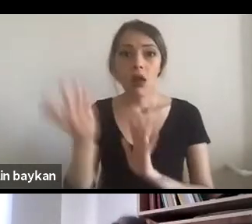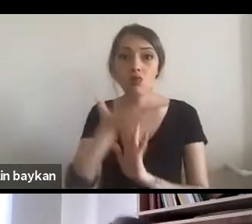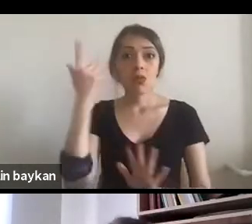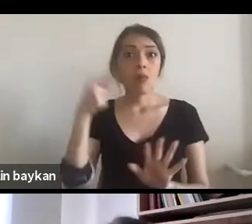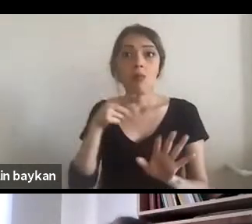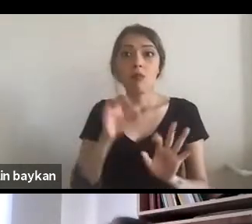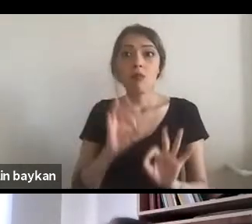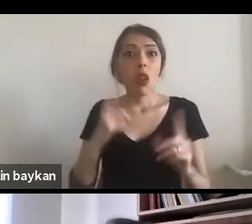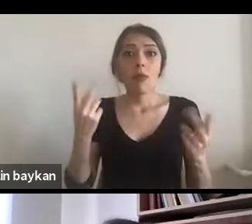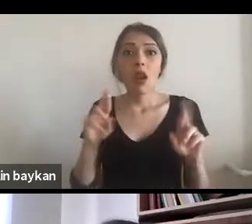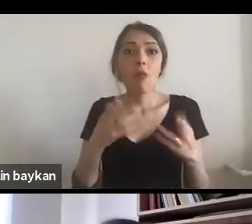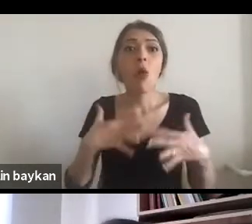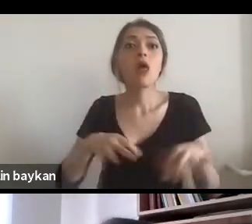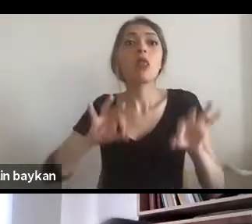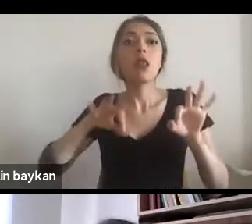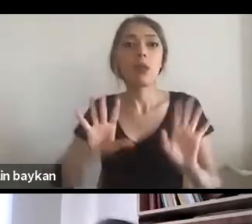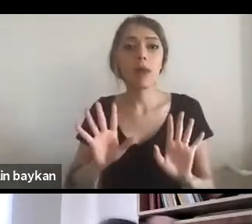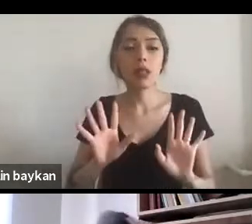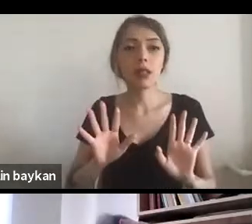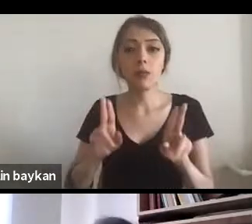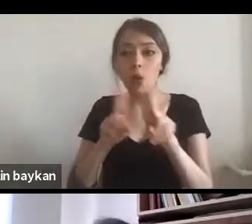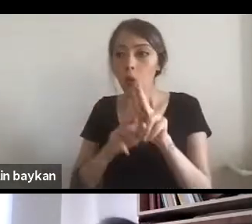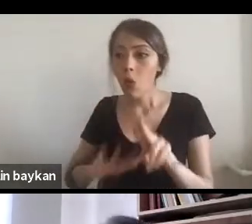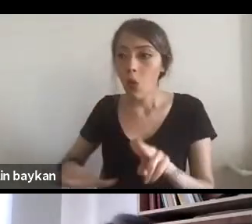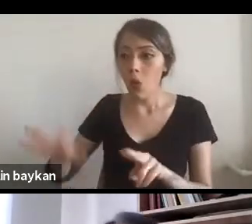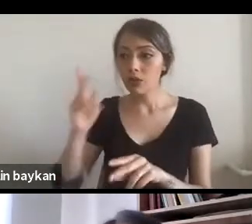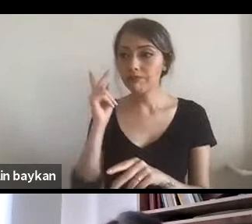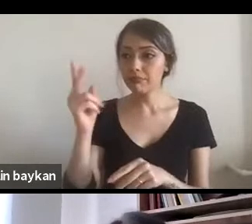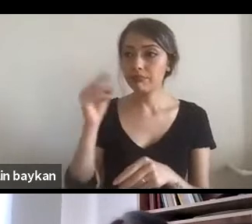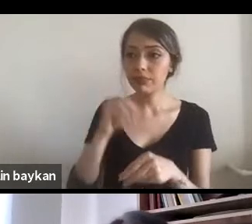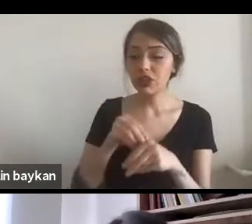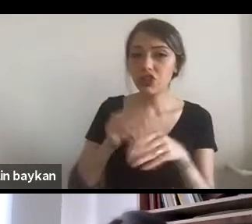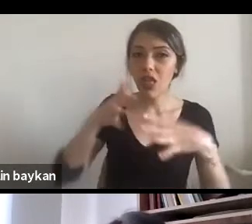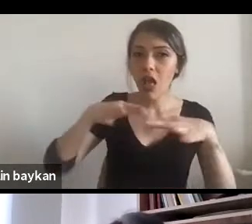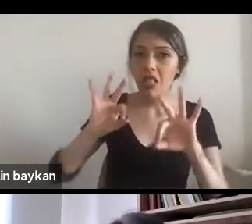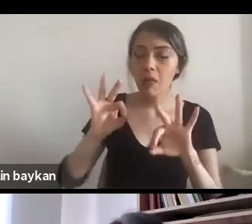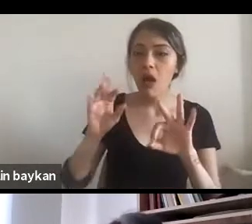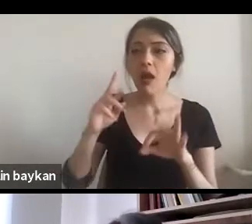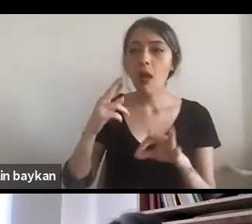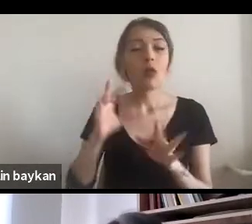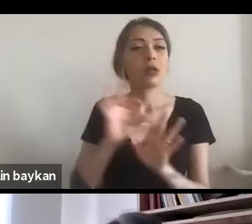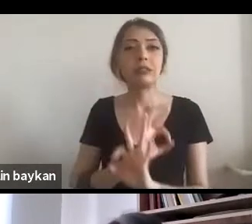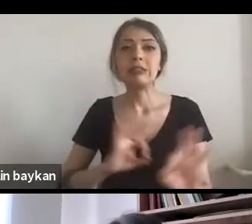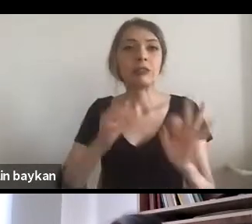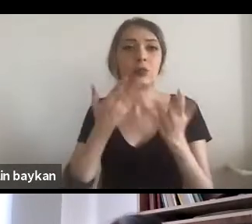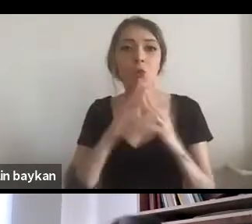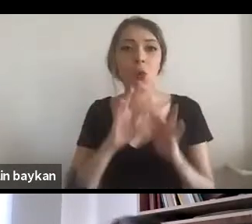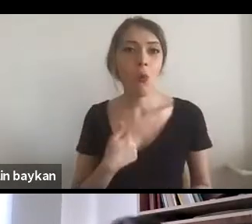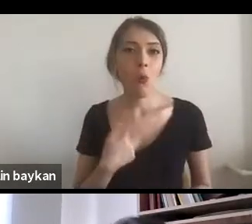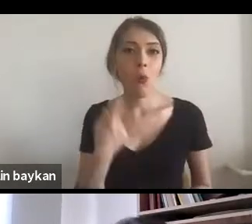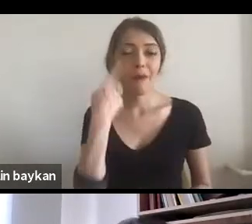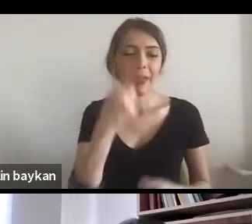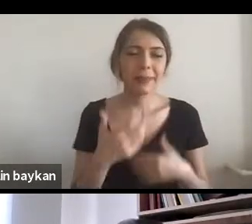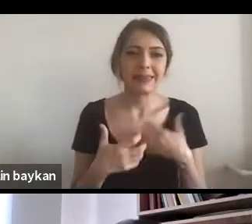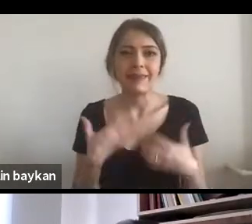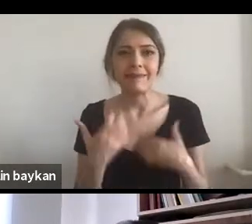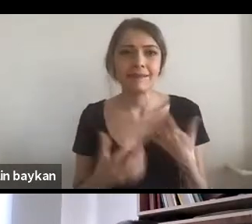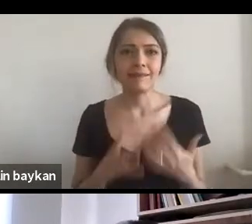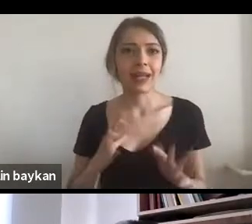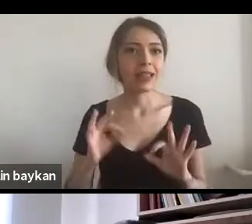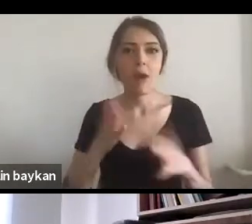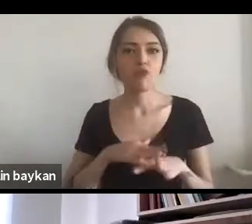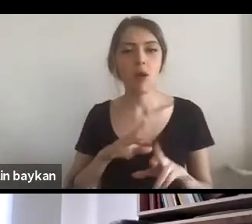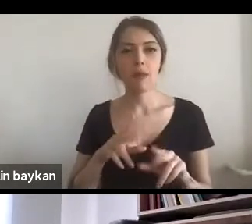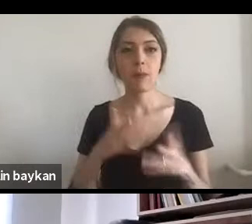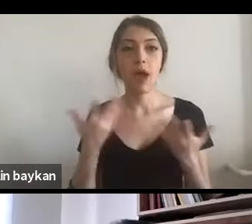hazırlamadım. Yani konseye sunulacak bir rapor hazırlamadım. O yüzden birazcık endişelendim süreci nasıl yöneteceğimize dair. Ama dediğim